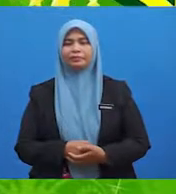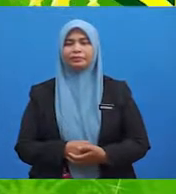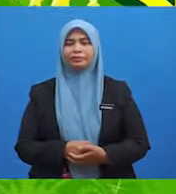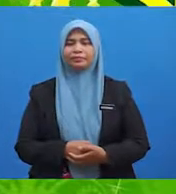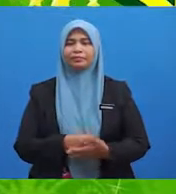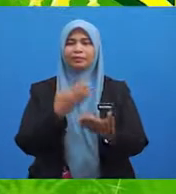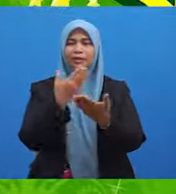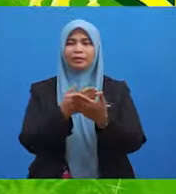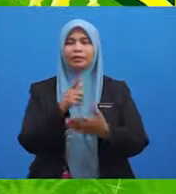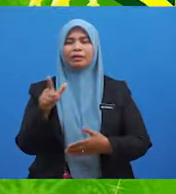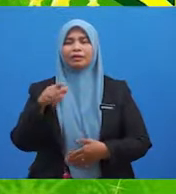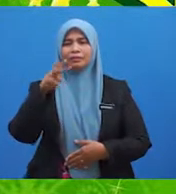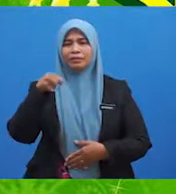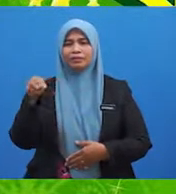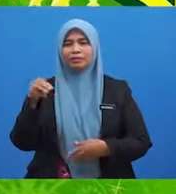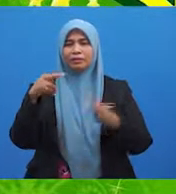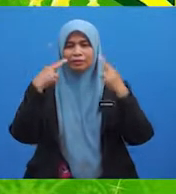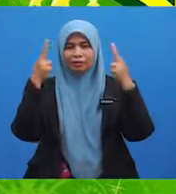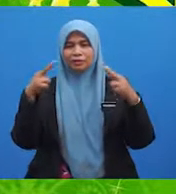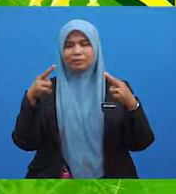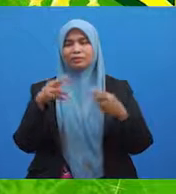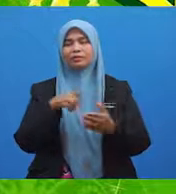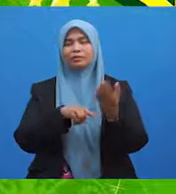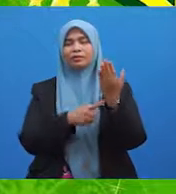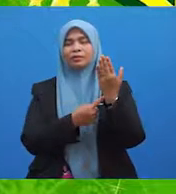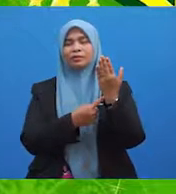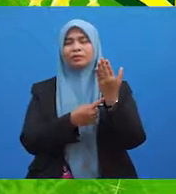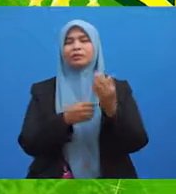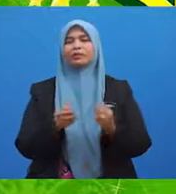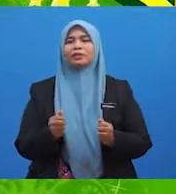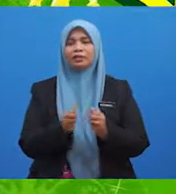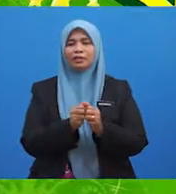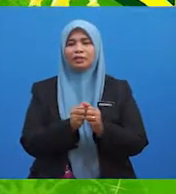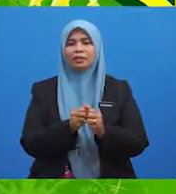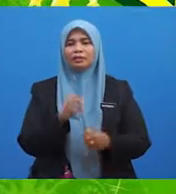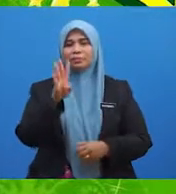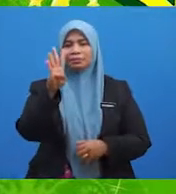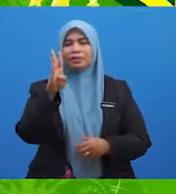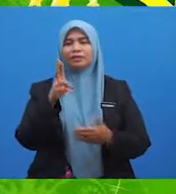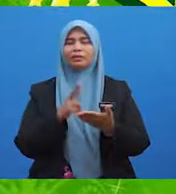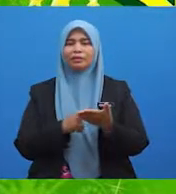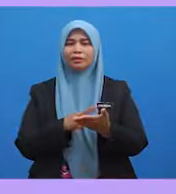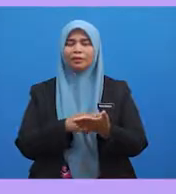Baiklah murid-murid, Ustaz mulakan sesi pembelajaran hari ini dengan 4 rangkap pantun.